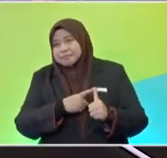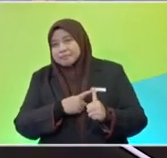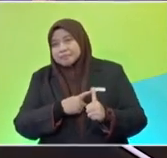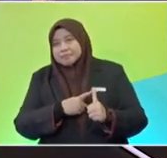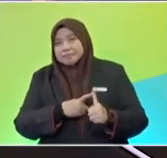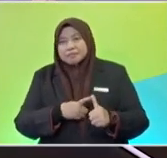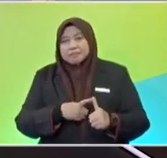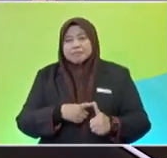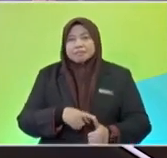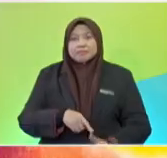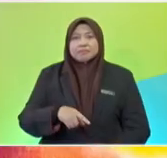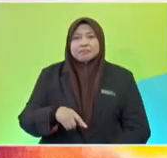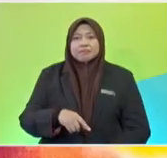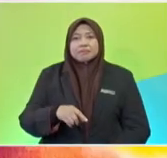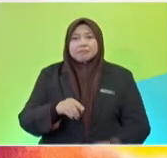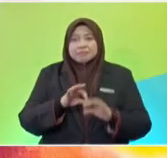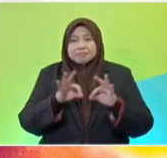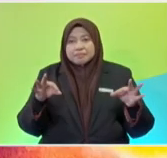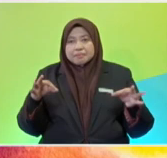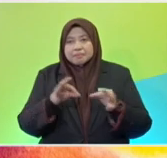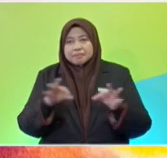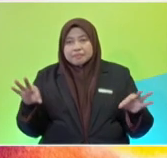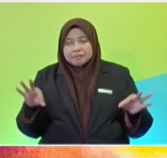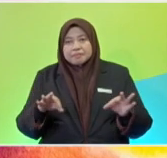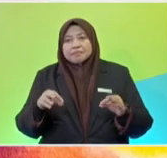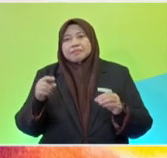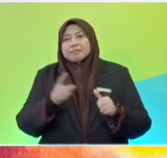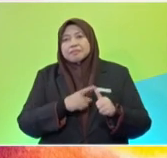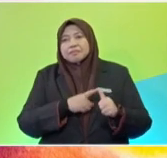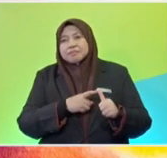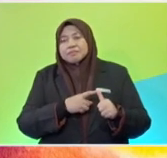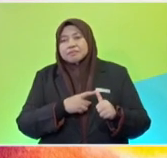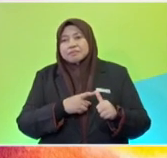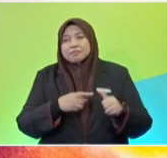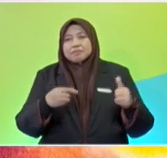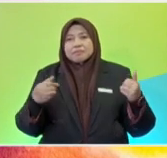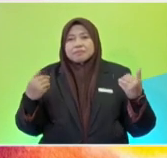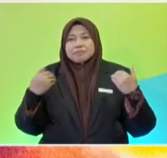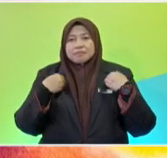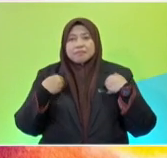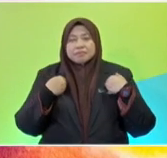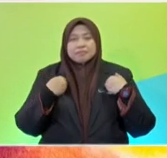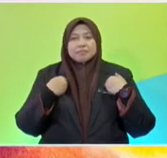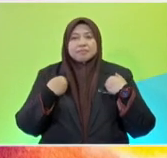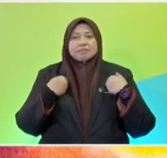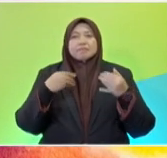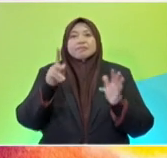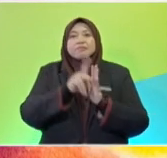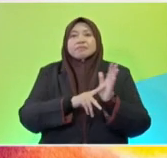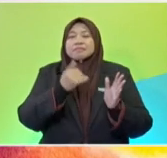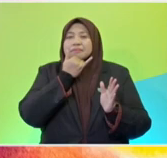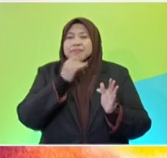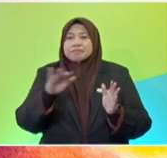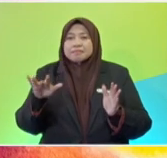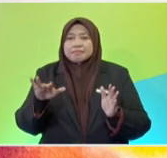pengusaha kedai tersebut Encik Rahmat mau pelawak untuk mencantik batik di belakang kedainya mana-mana murid silahkan untuk Ayo pertama